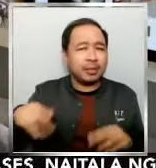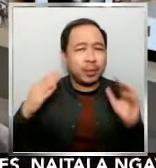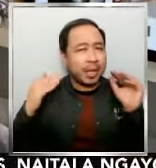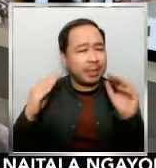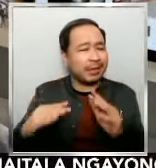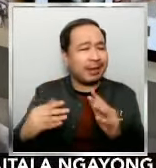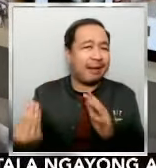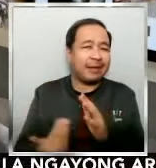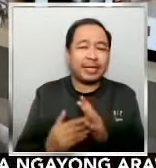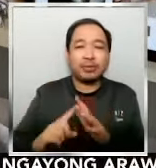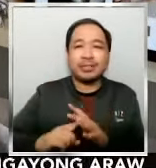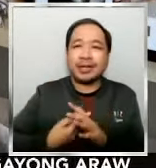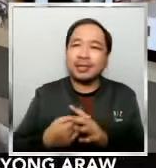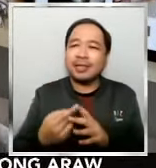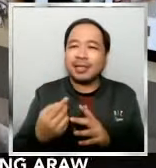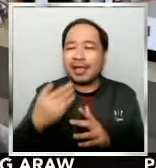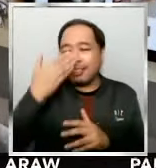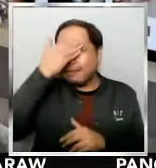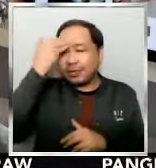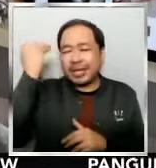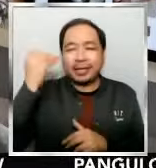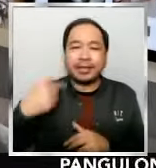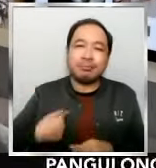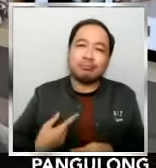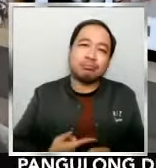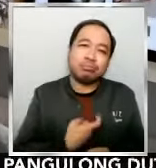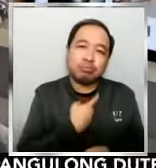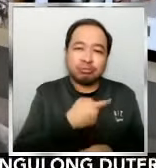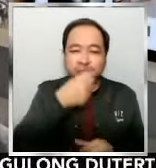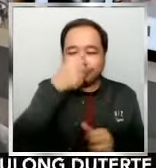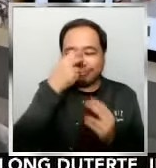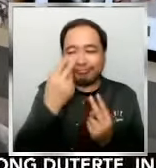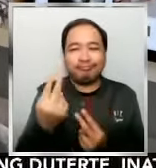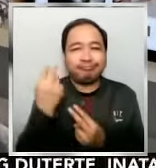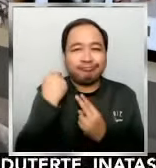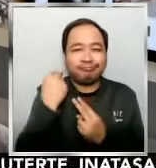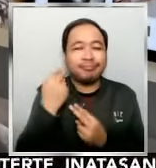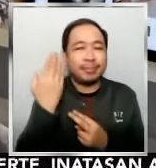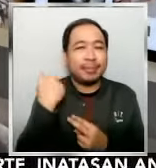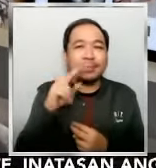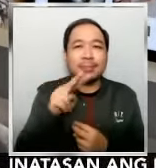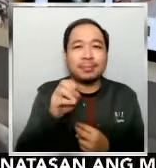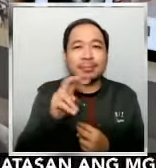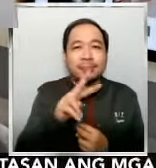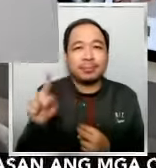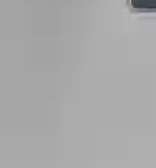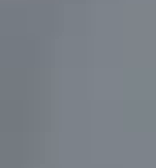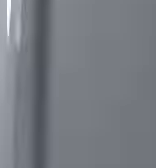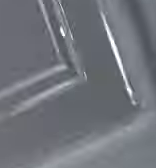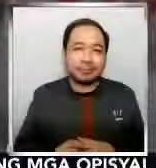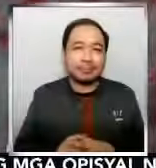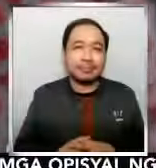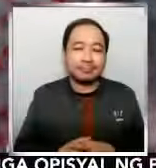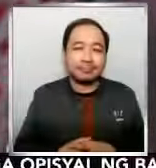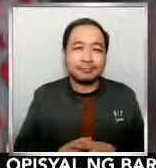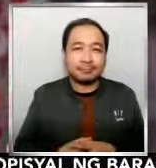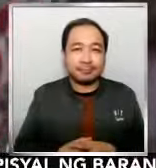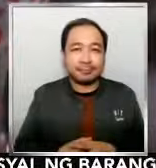na ang masasakit na alaala ng 2021. Makichika kay Nelson Canlar.